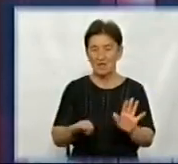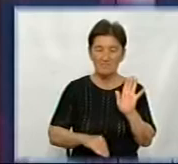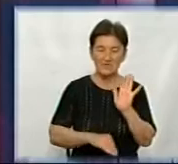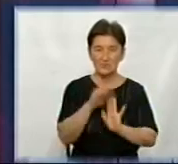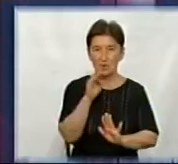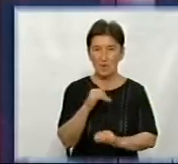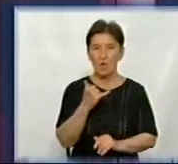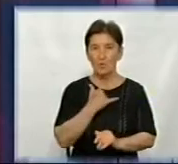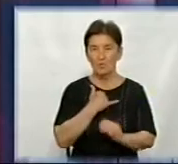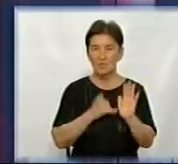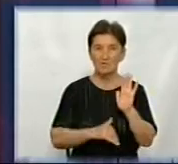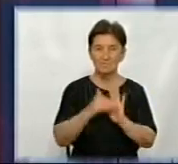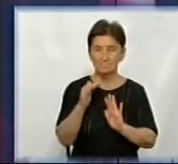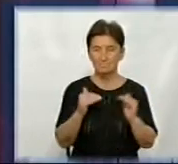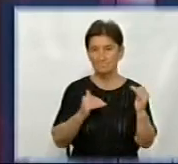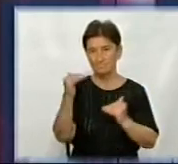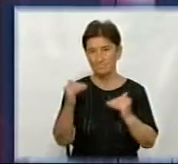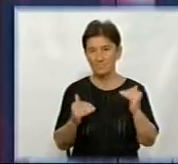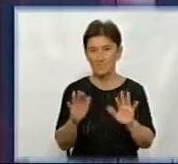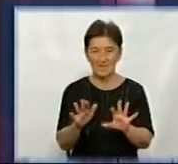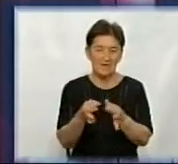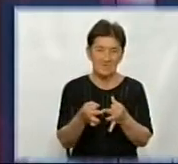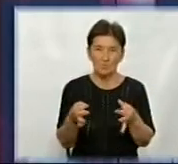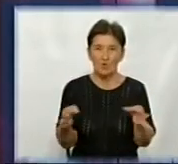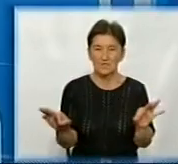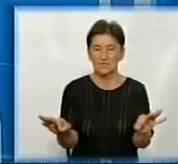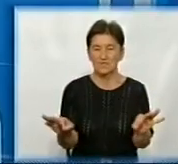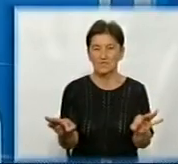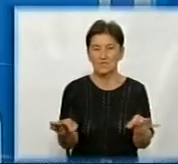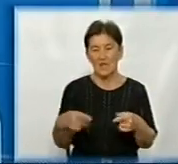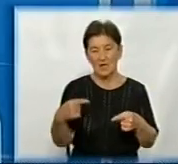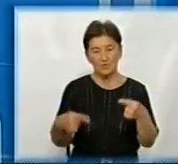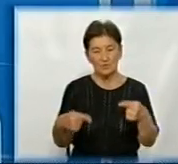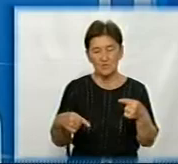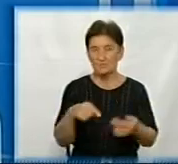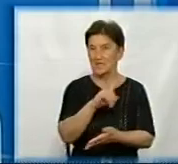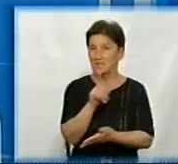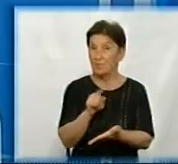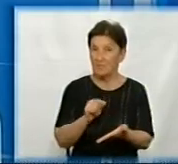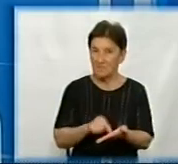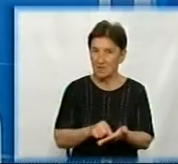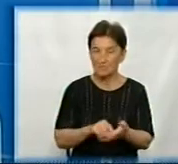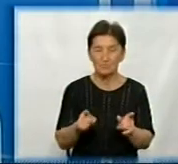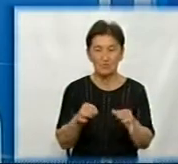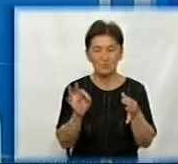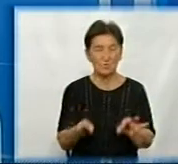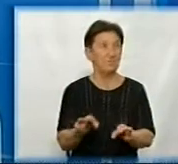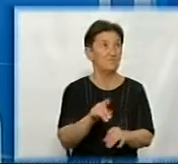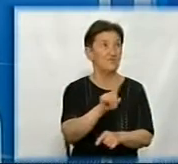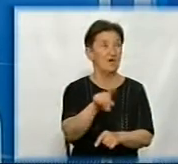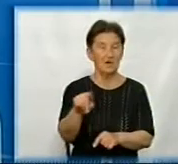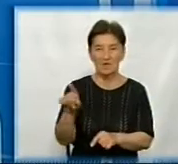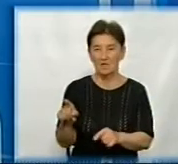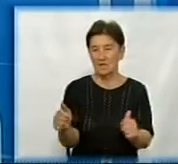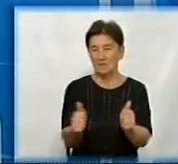нас більш-менш ліберально все, демократично в цьому плані. Ну, дискусійне питання, тому що справді в окремих регіонах, наприклад, в